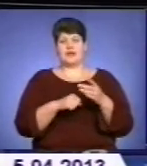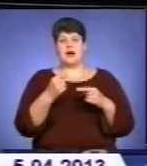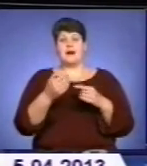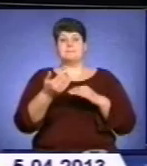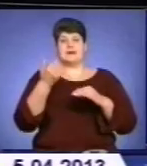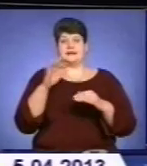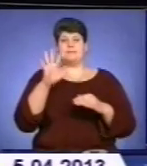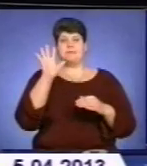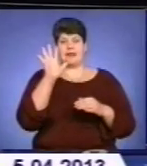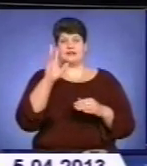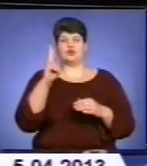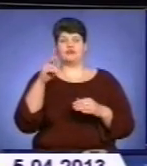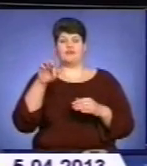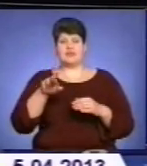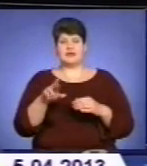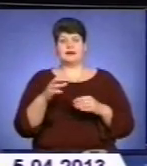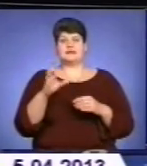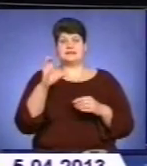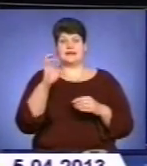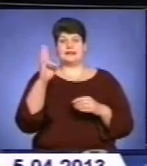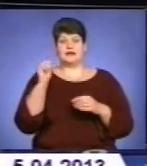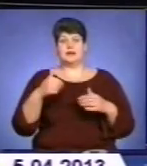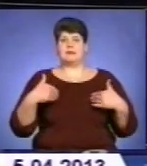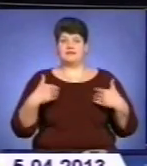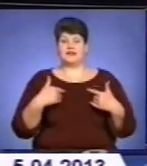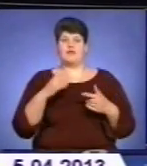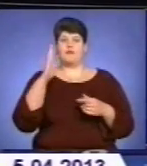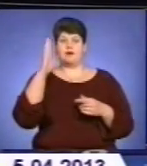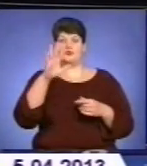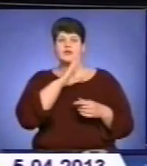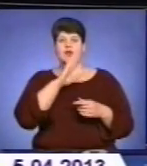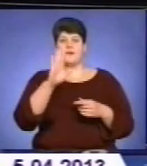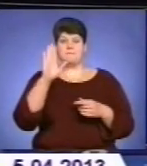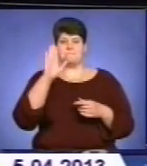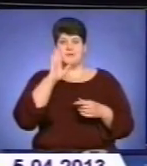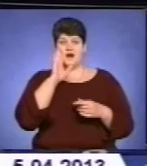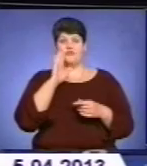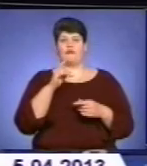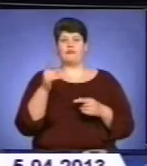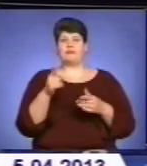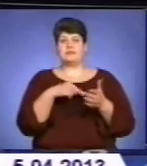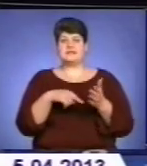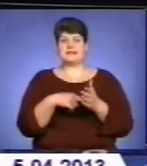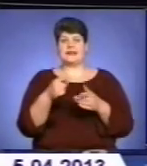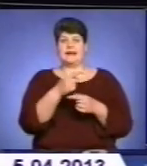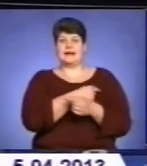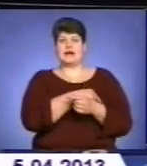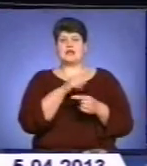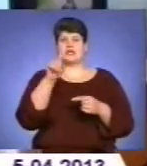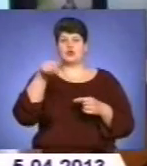квітня, міський голова Тернополя Сергій Надал привітав майбутніх мам у пологовому відділенні комунальної міської лікарні номер